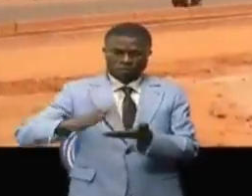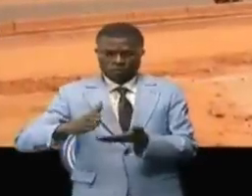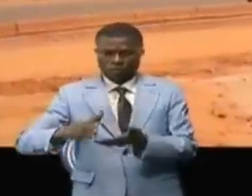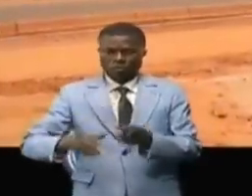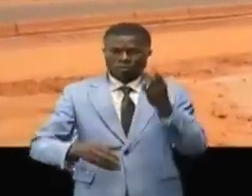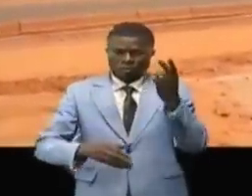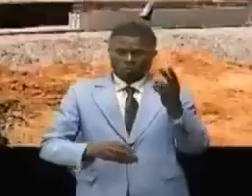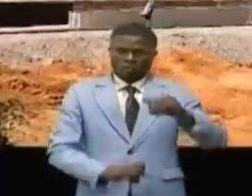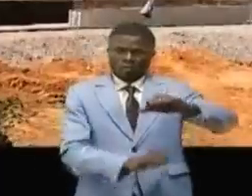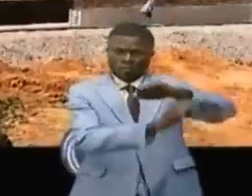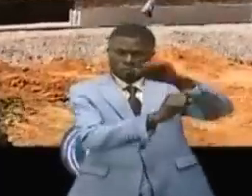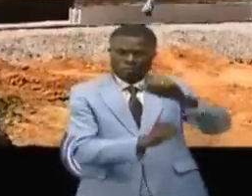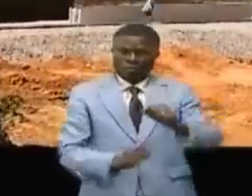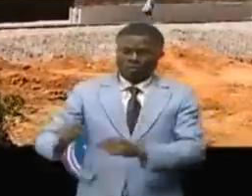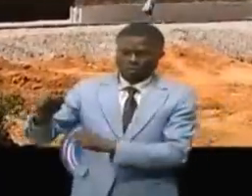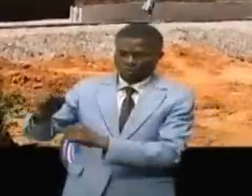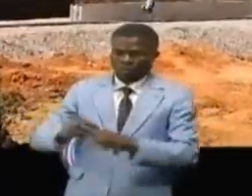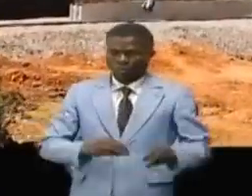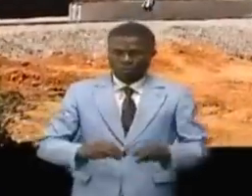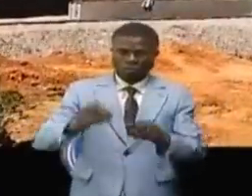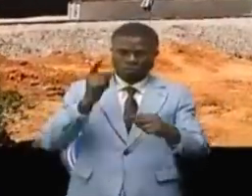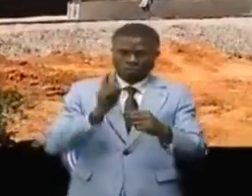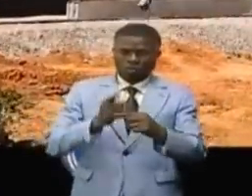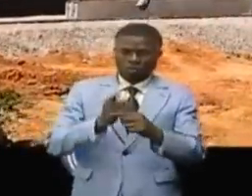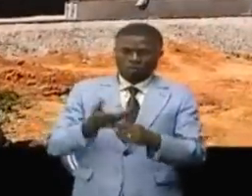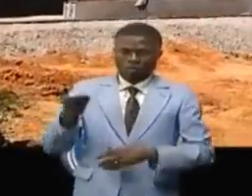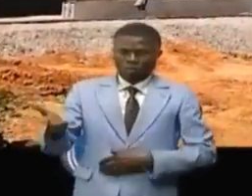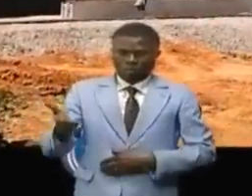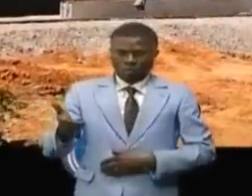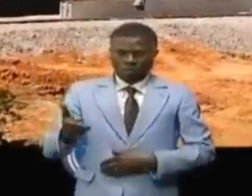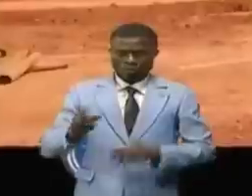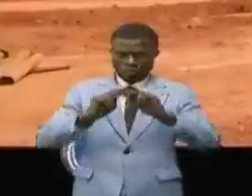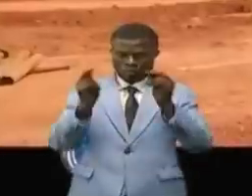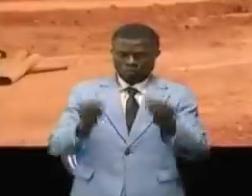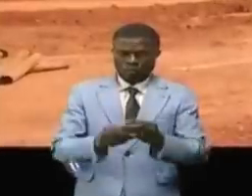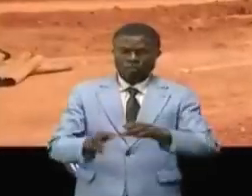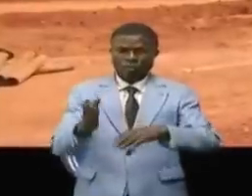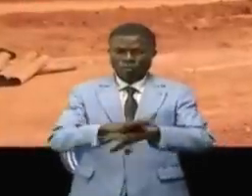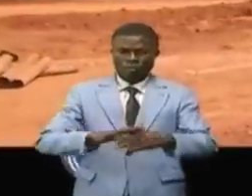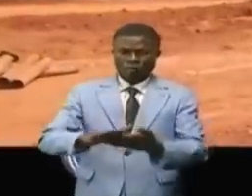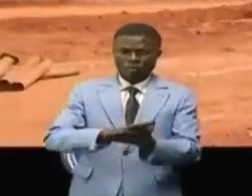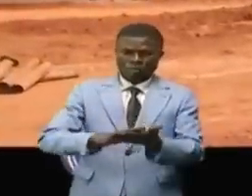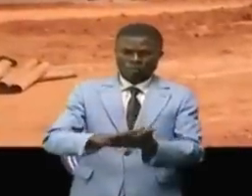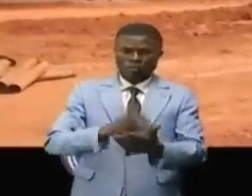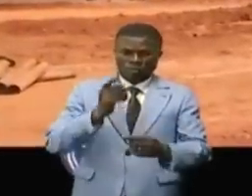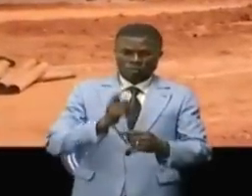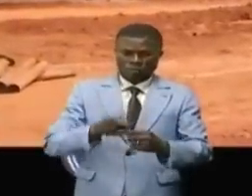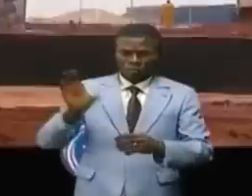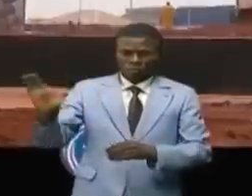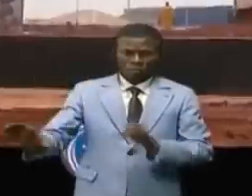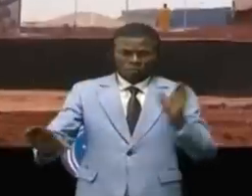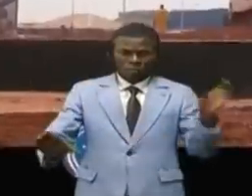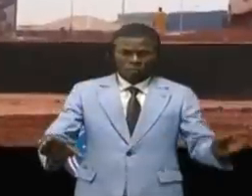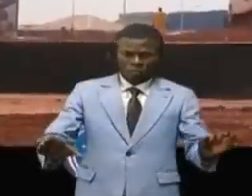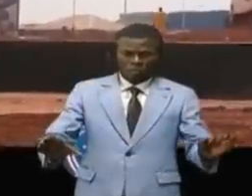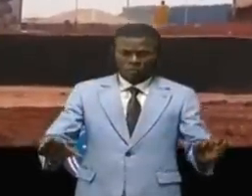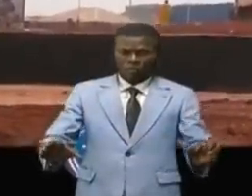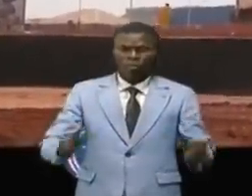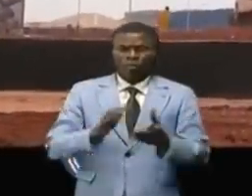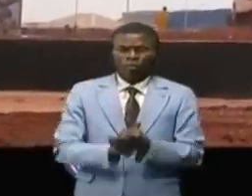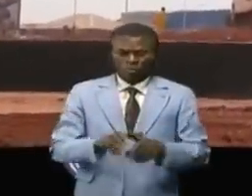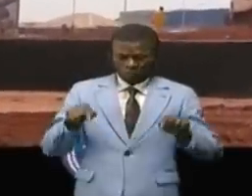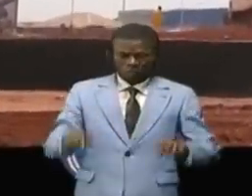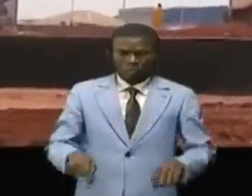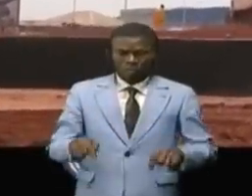dépiles sur lesquels la structure métallique d'une part et la structure en béton d'autre part seront posées sont fin prêts